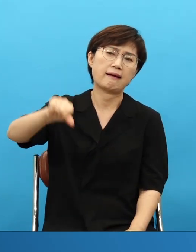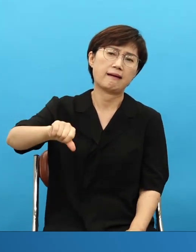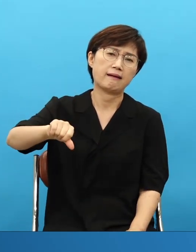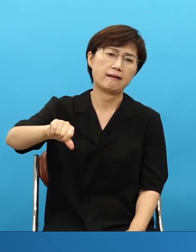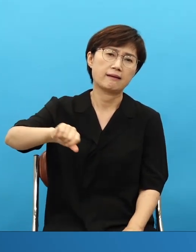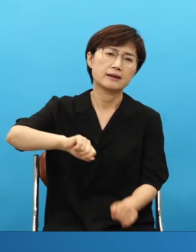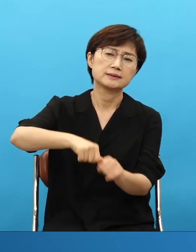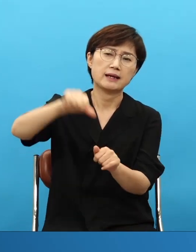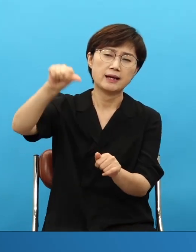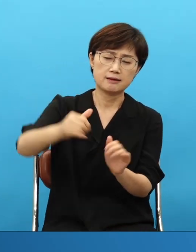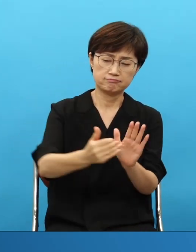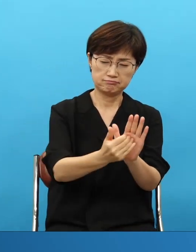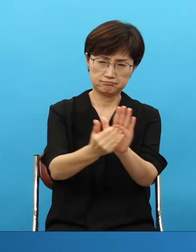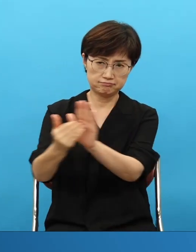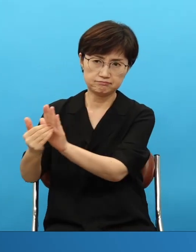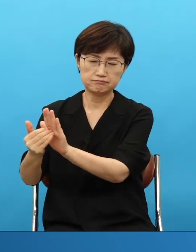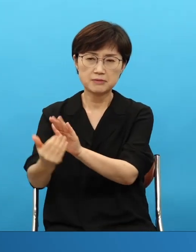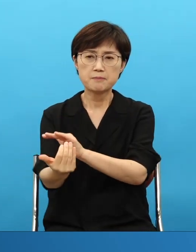재앙 대비시켜야 됩니다.